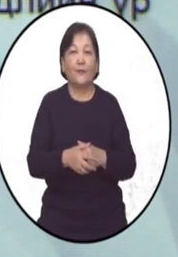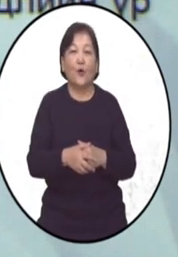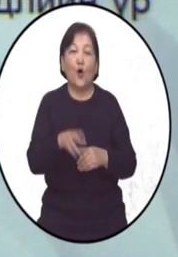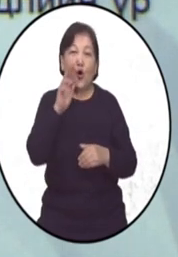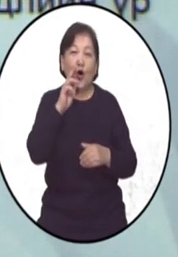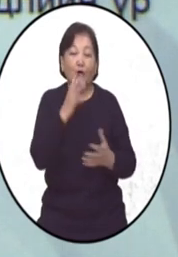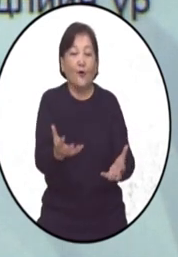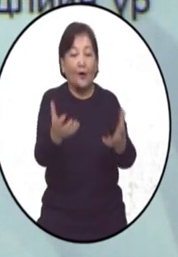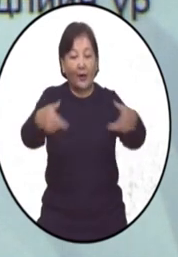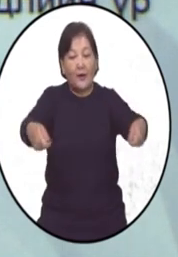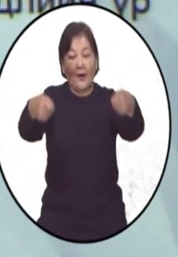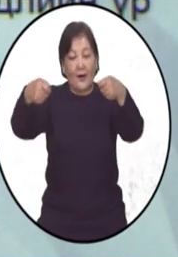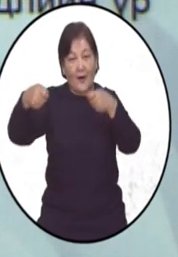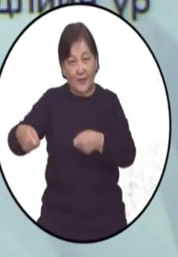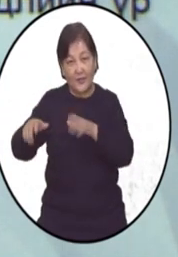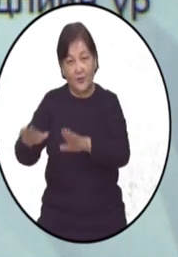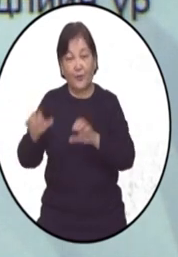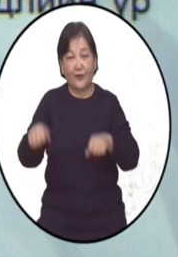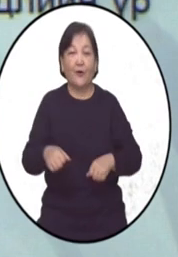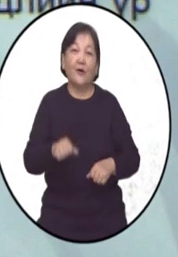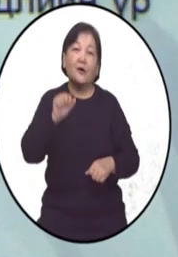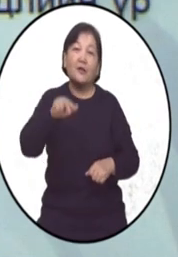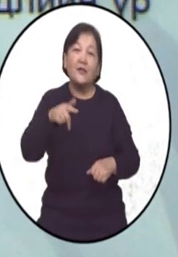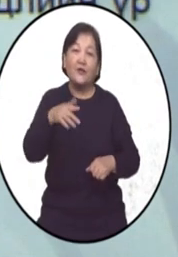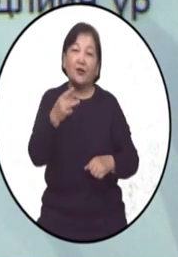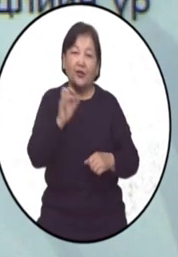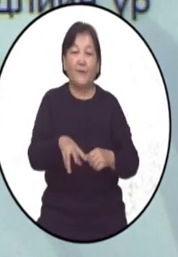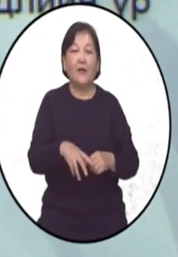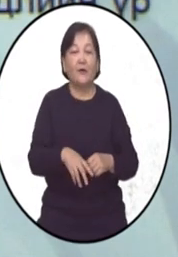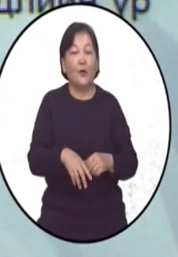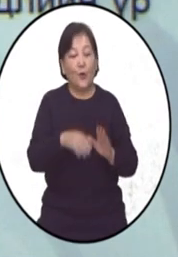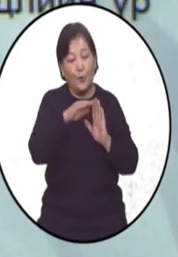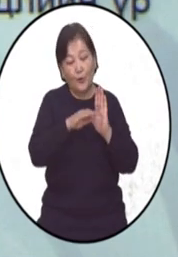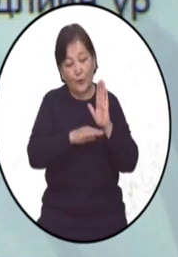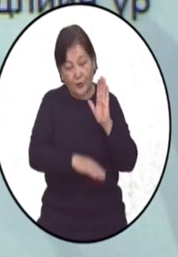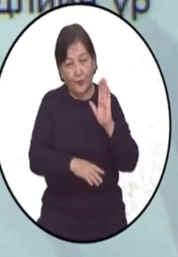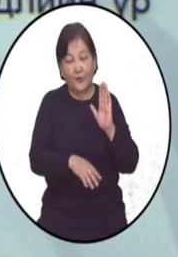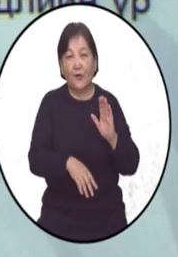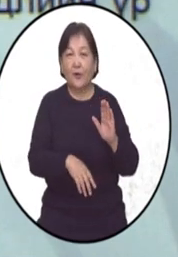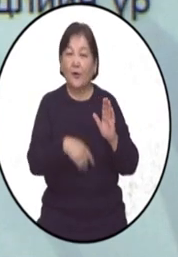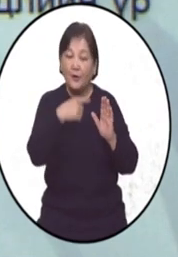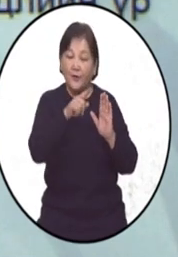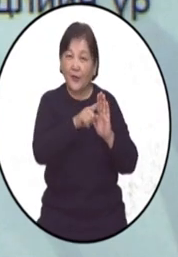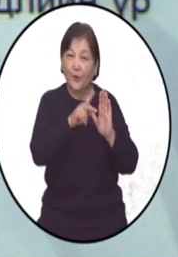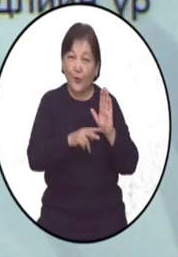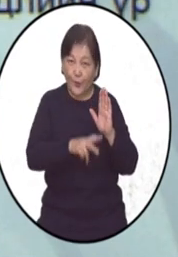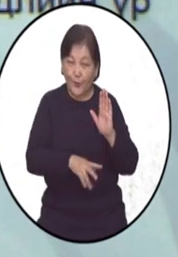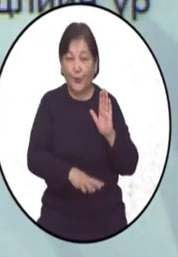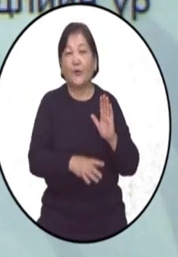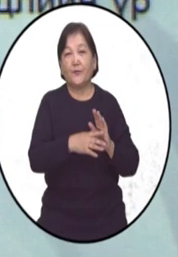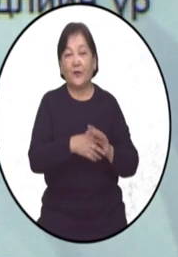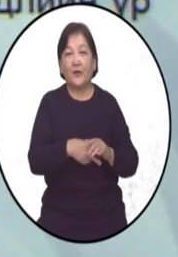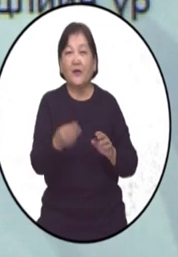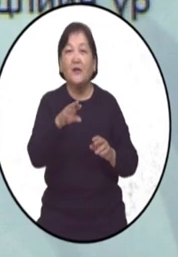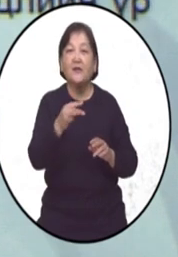хоолоо гаргаж болно. За энэ алгоритм бол үйлдэлүүд нь тос бүрдээ бол бие даасан үйлдэлүүд байгаа. За энийг бол дискрет